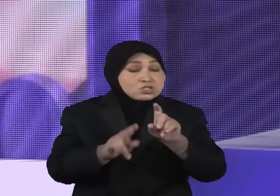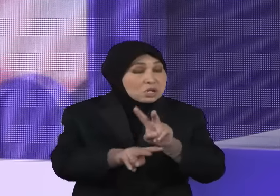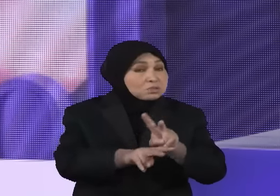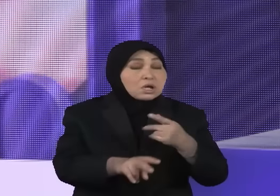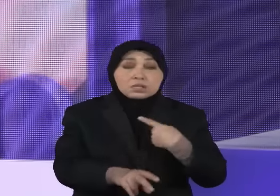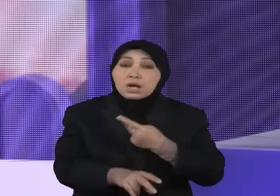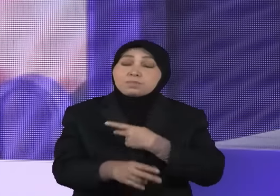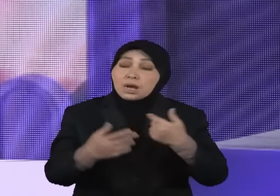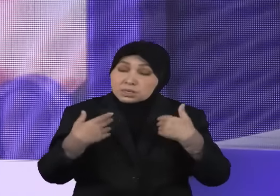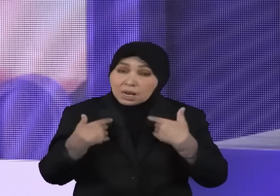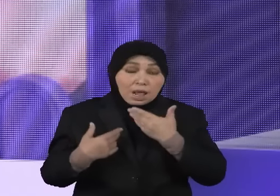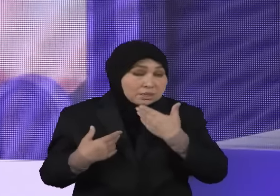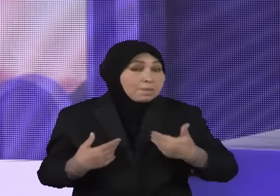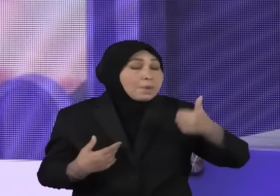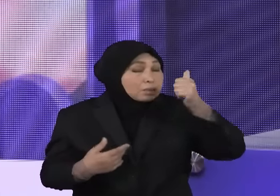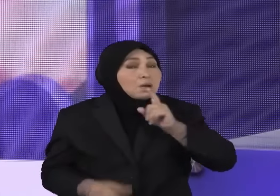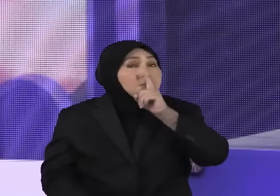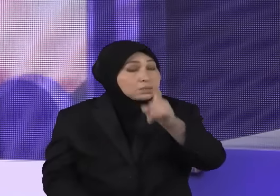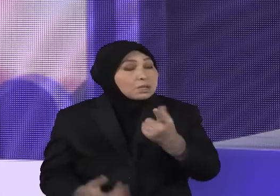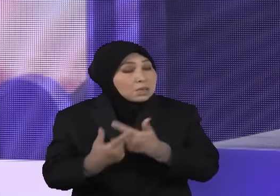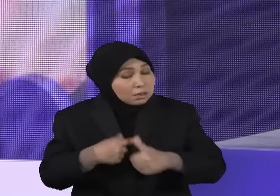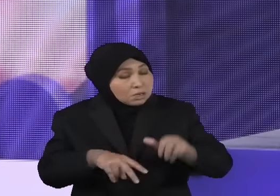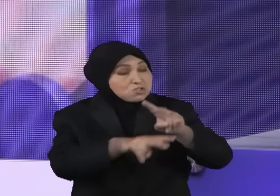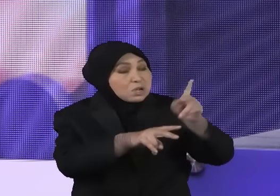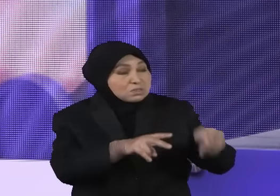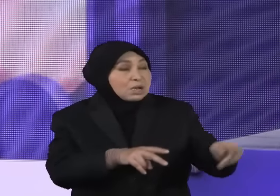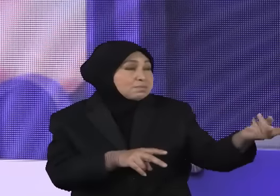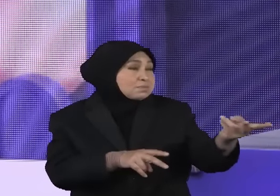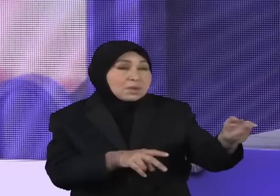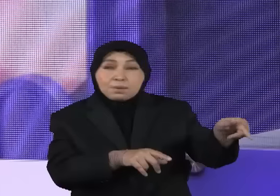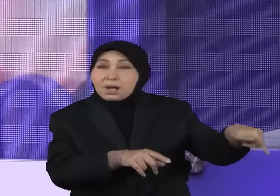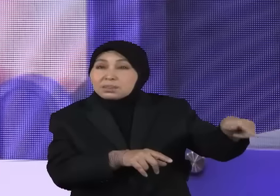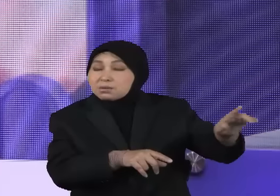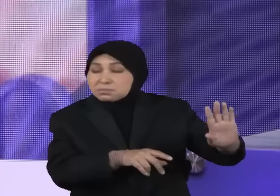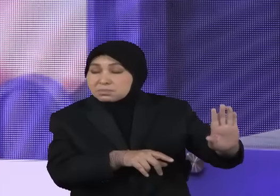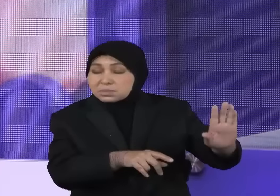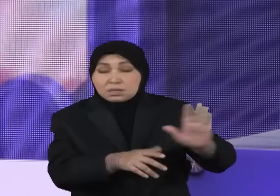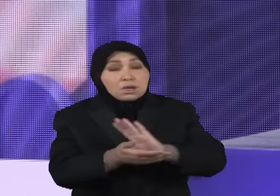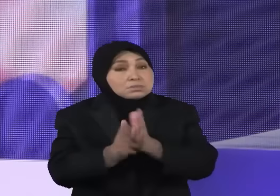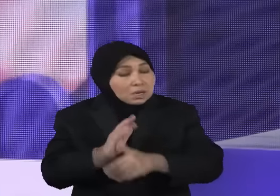kami adalah lebih benar daripada kesaksian mereka.